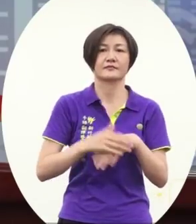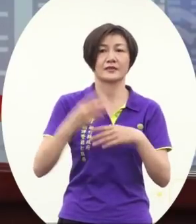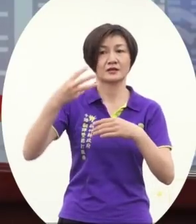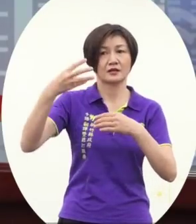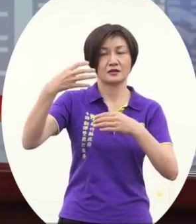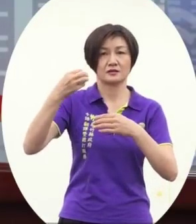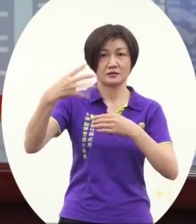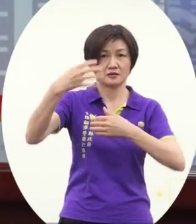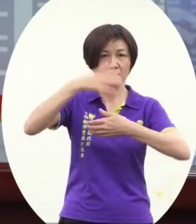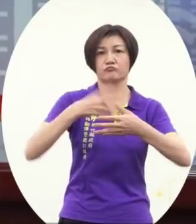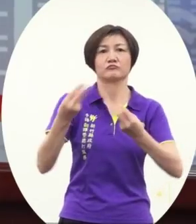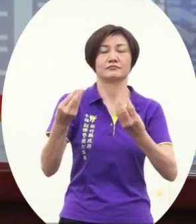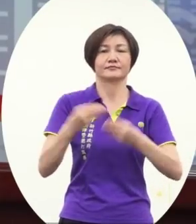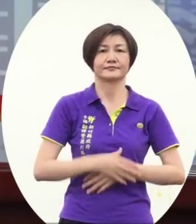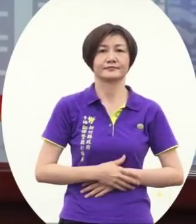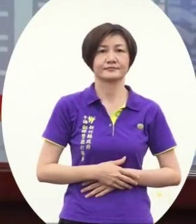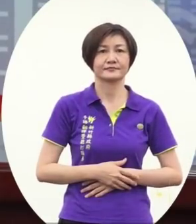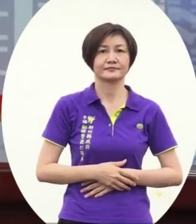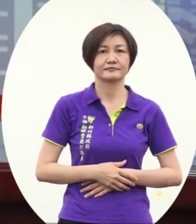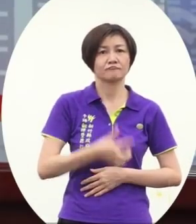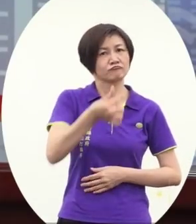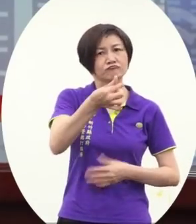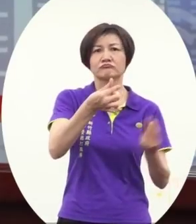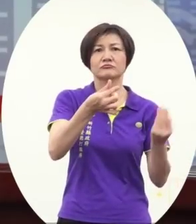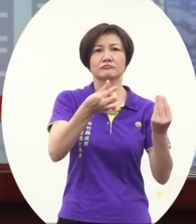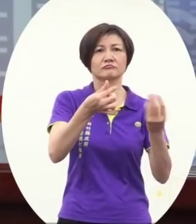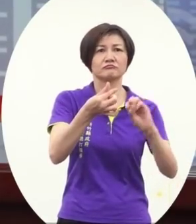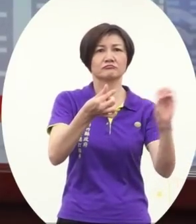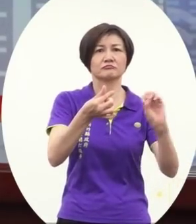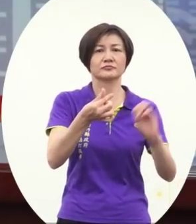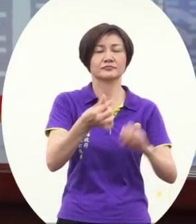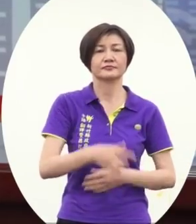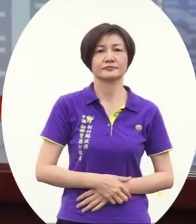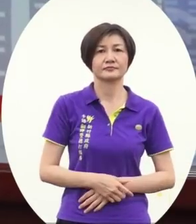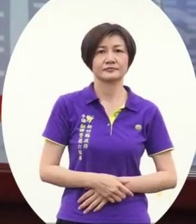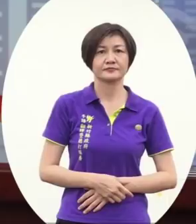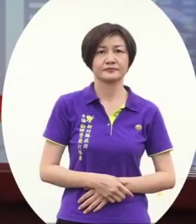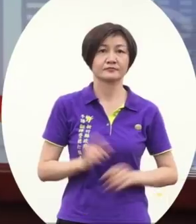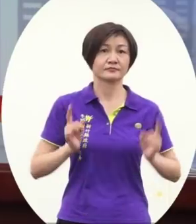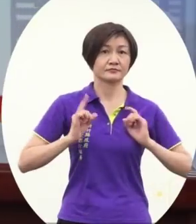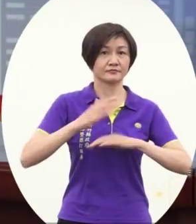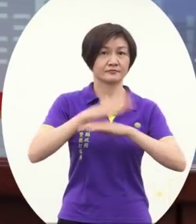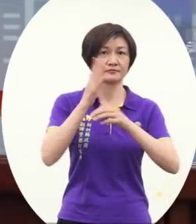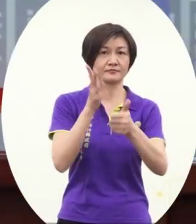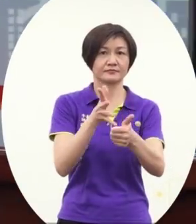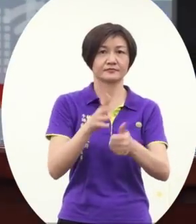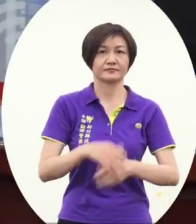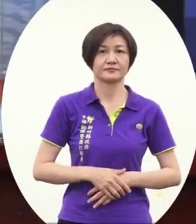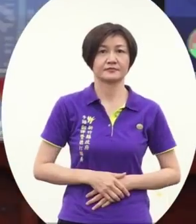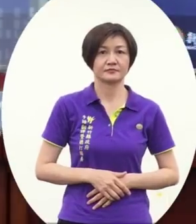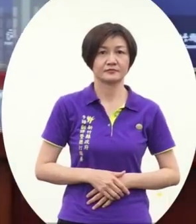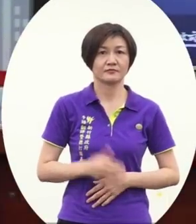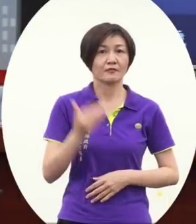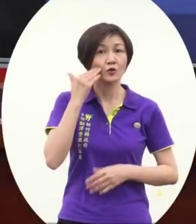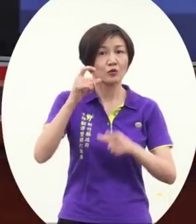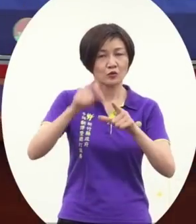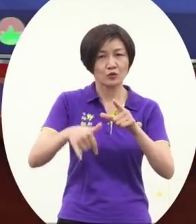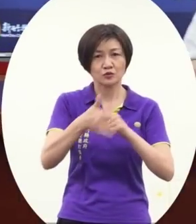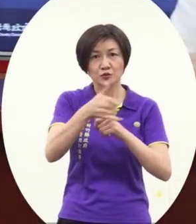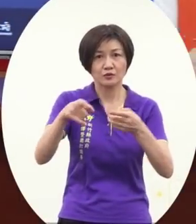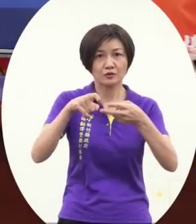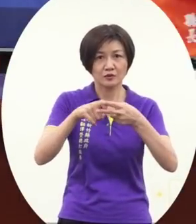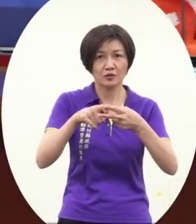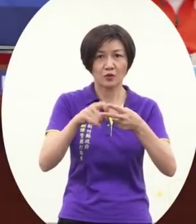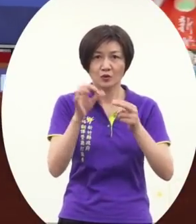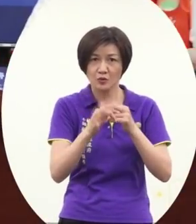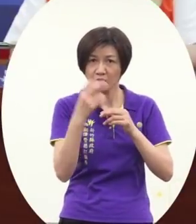有接到阳性个案的通报。 自由时报提问：万一有企业员工快筛阳